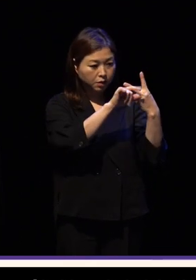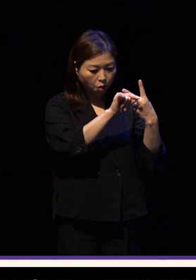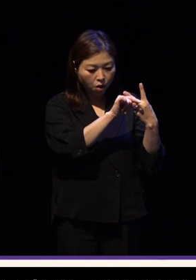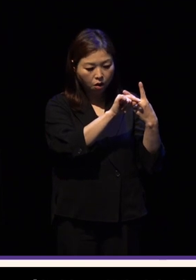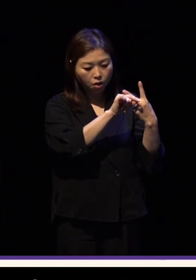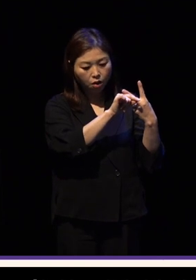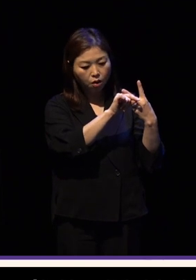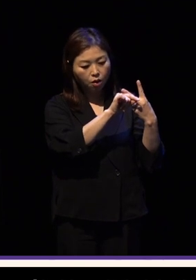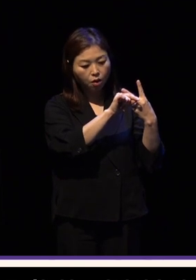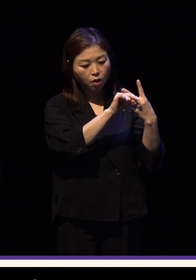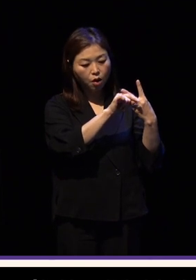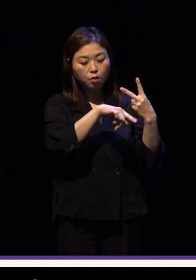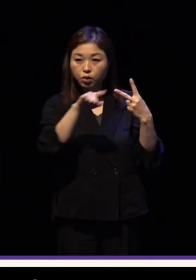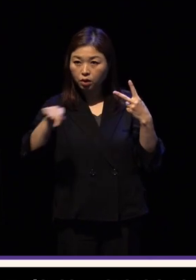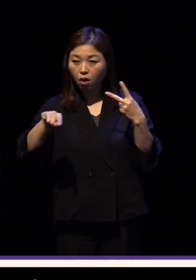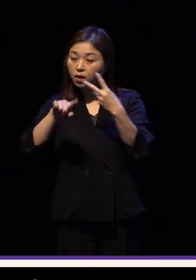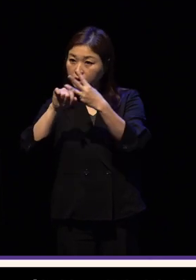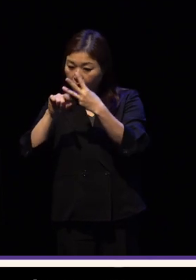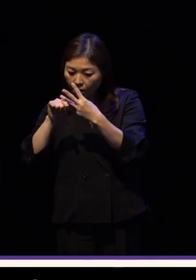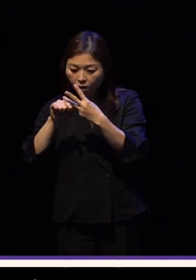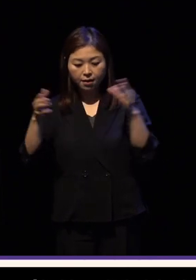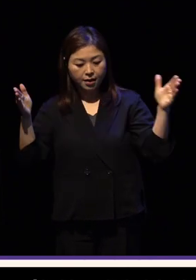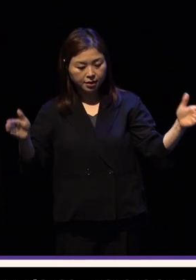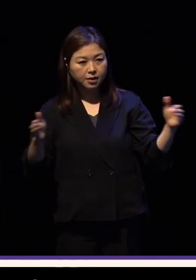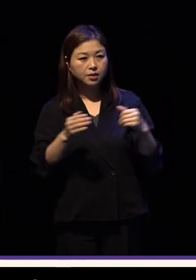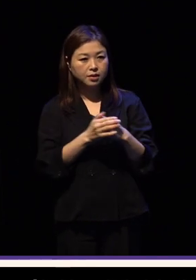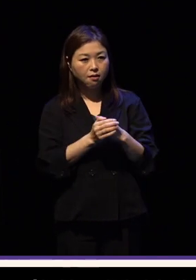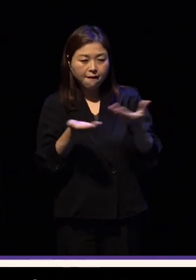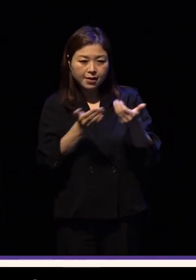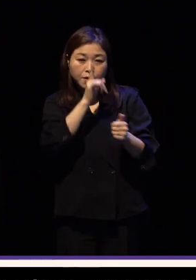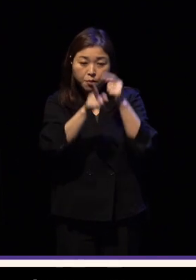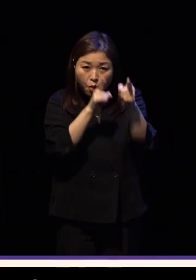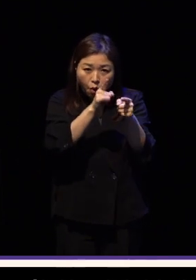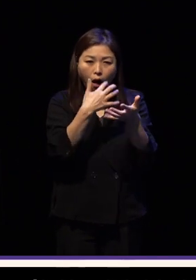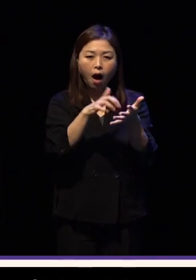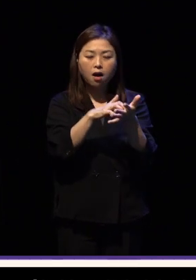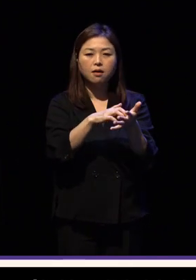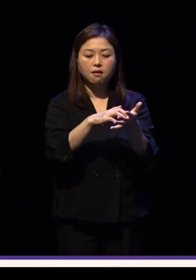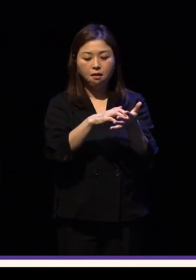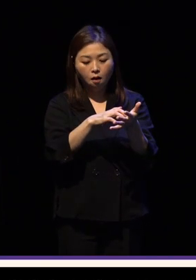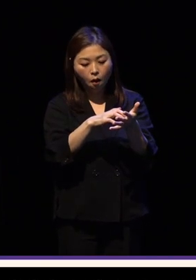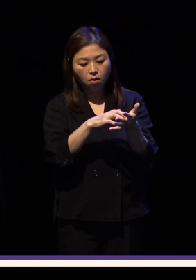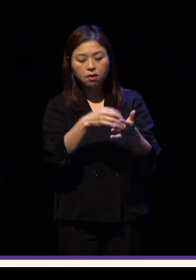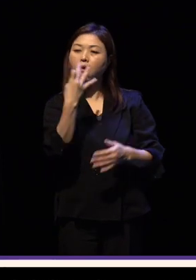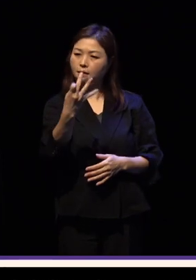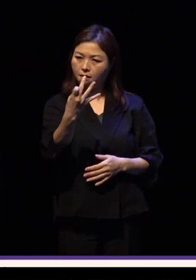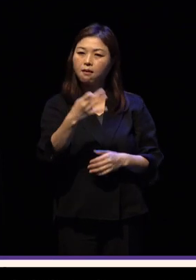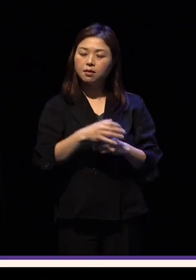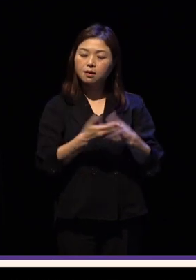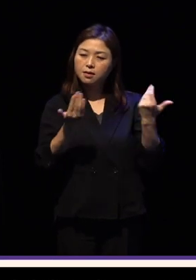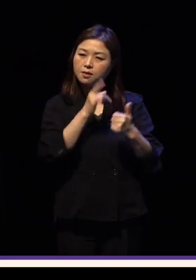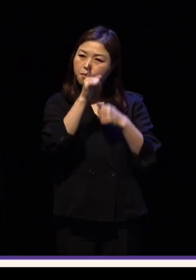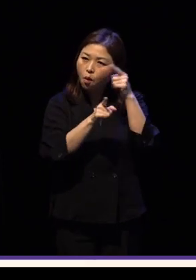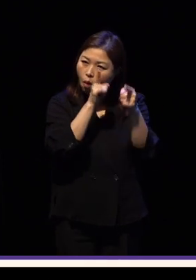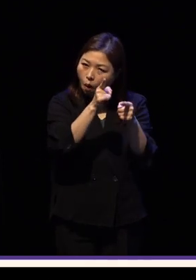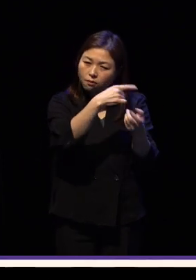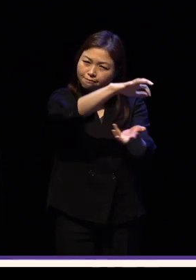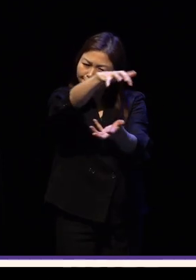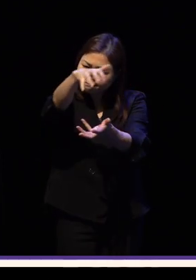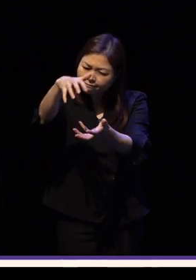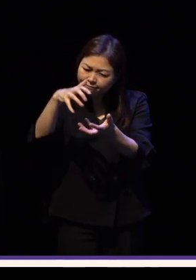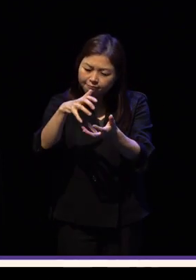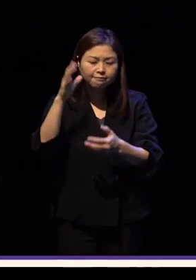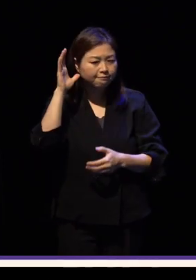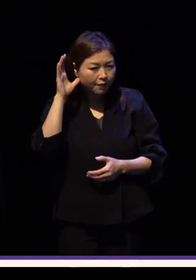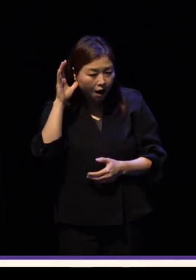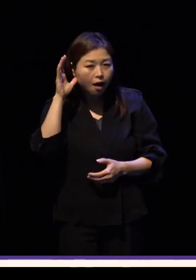그 분야별 사업별로 업무보고를 했는데요. 그 업무보고를 통해서 수렴된 의견들을